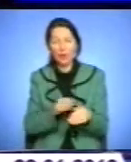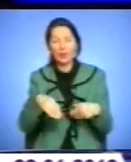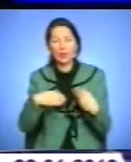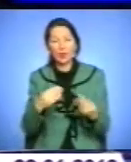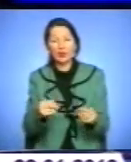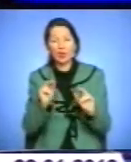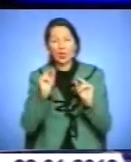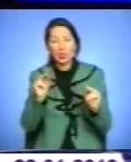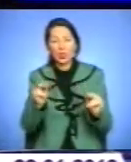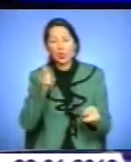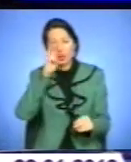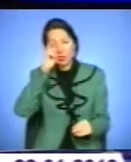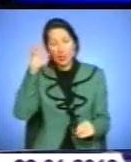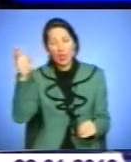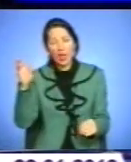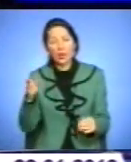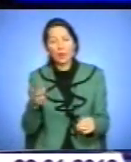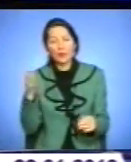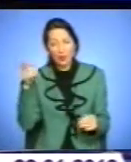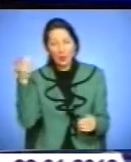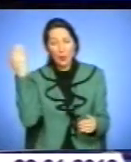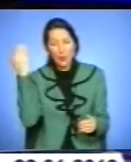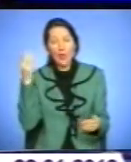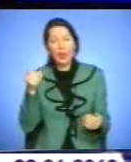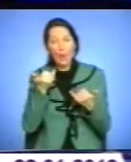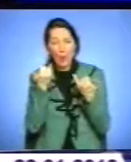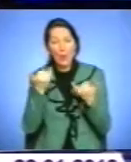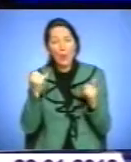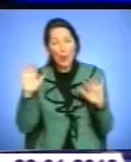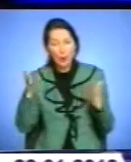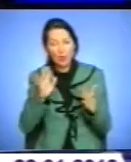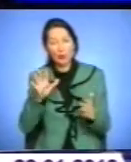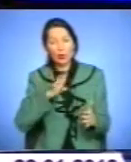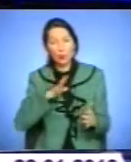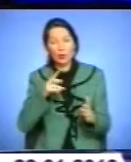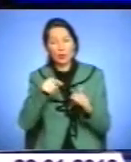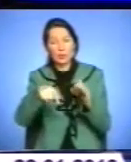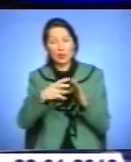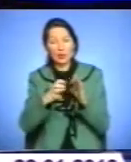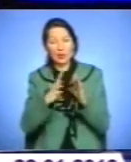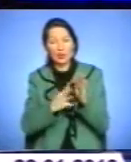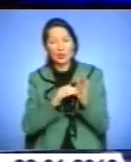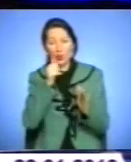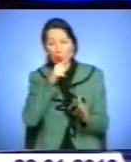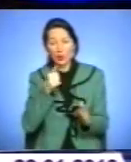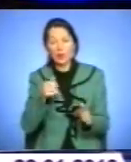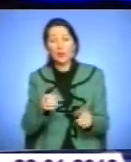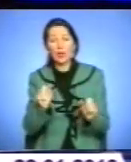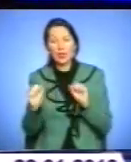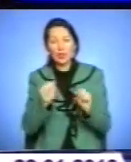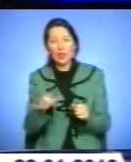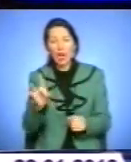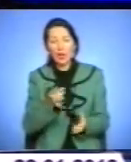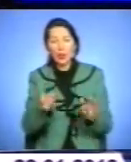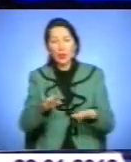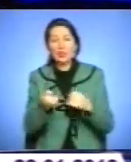шану події, що сталося у 1919 році – проголошення акта Злуки. Керівники районів поклали квіти до пам'ятника